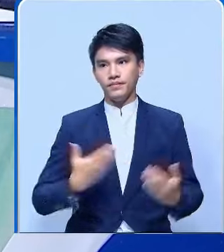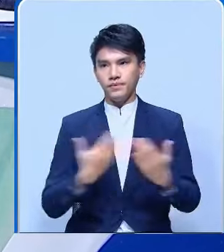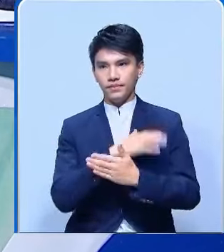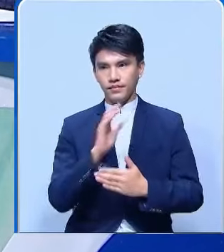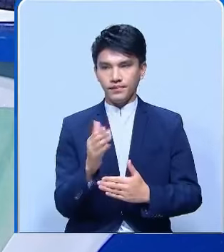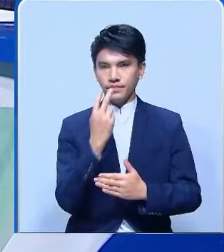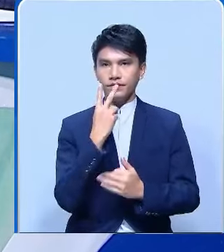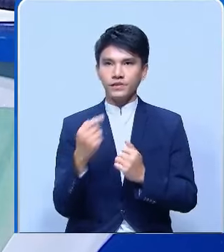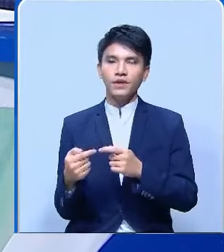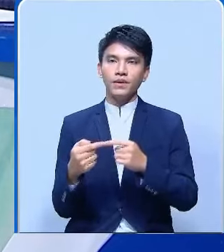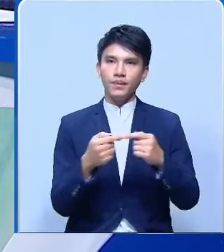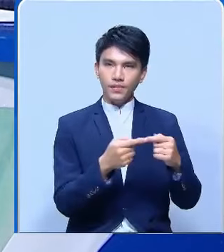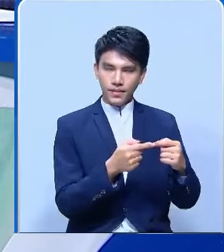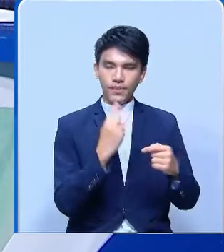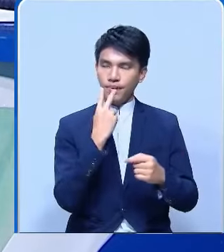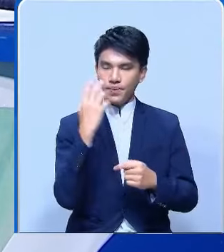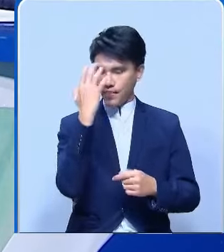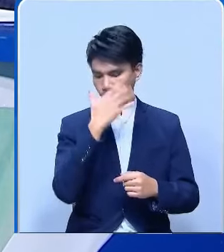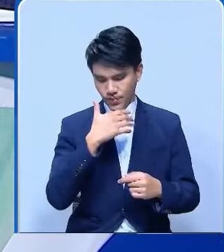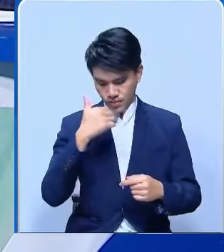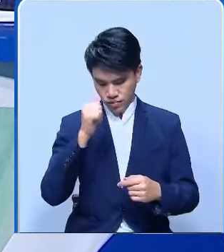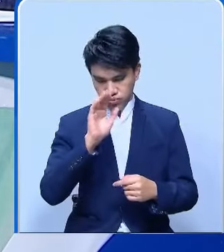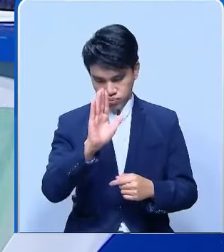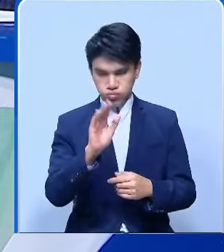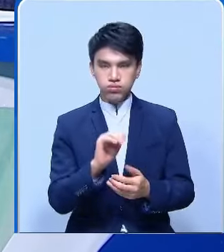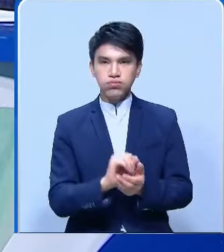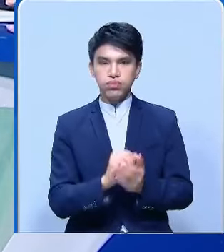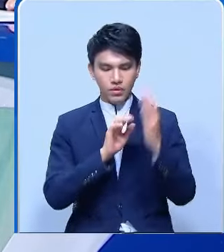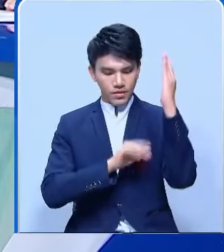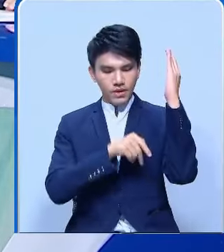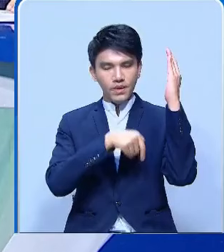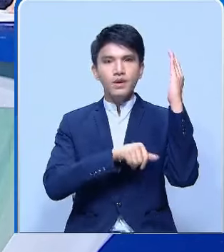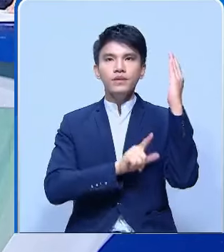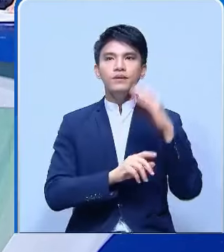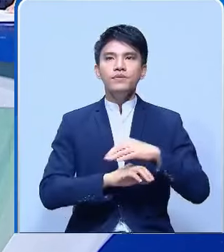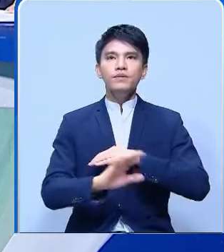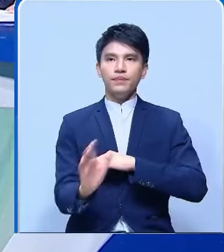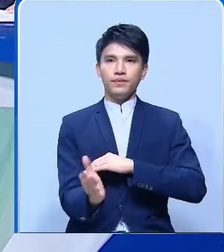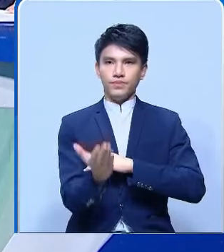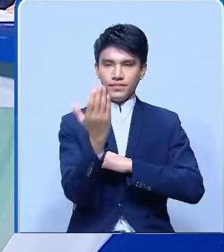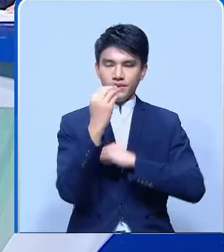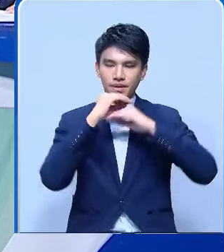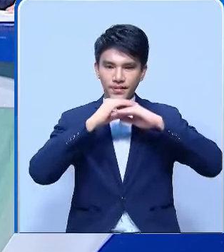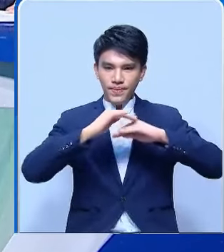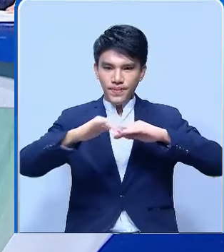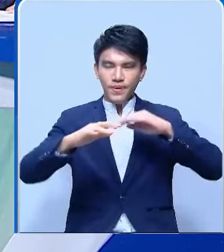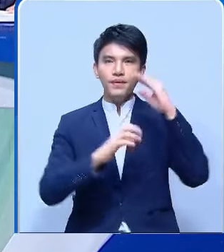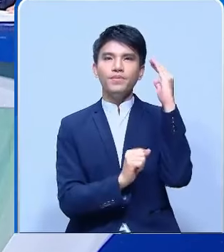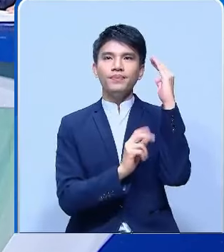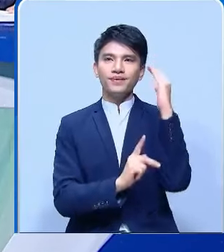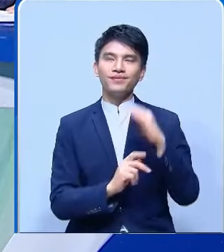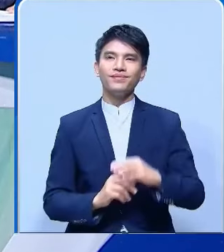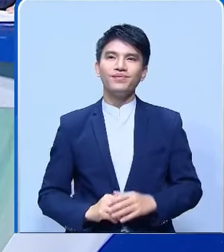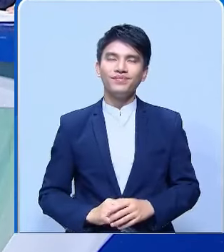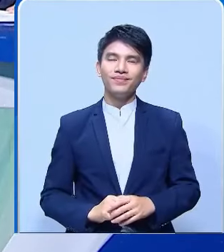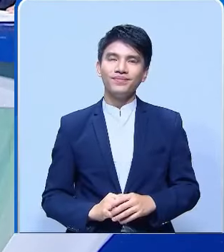คุณผู้ชมไปดูแสงสวยๆในพื้นที่จังหวัดพัทลุงนะคะยามเช้าเลยค่ะริมทะเลสาบสงขลาแล้วก็ร